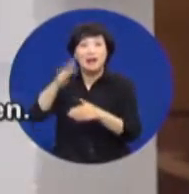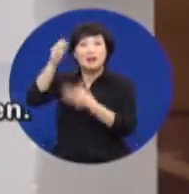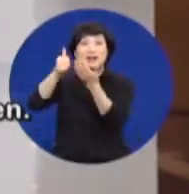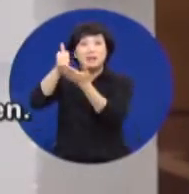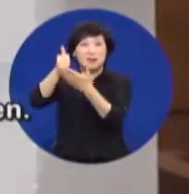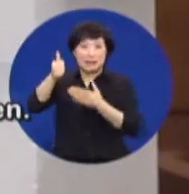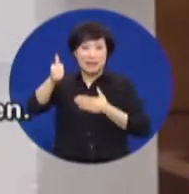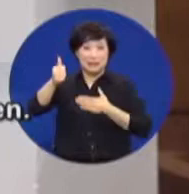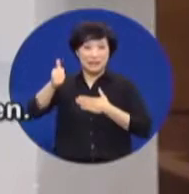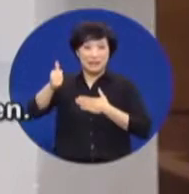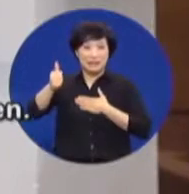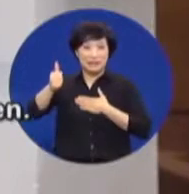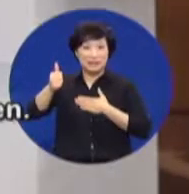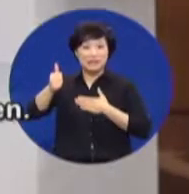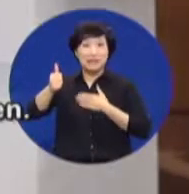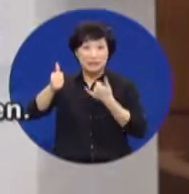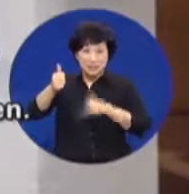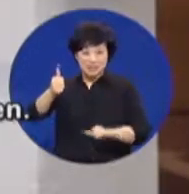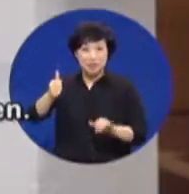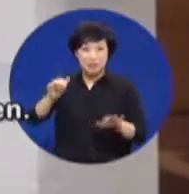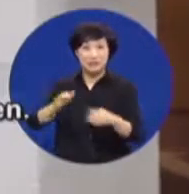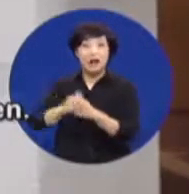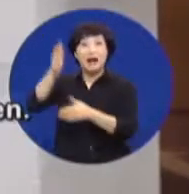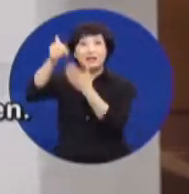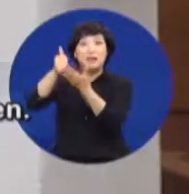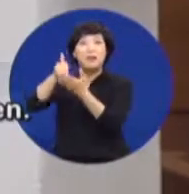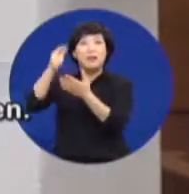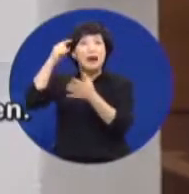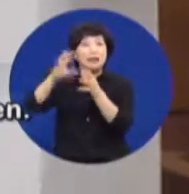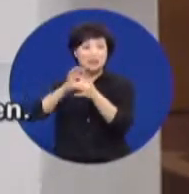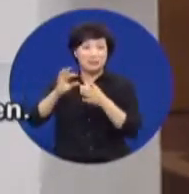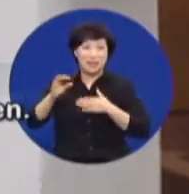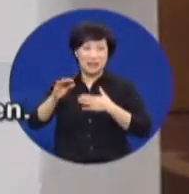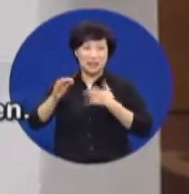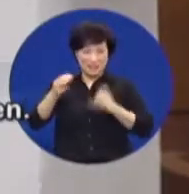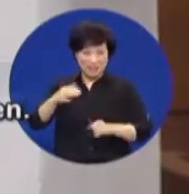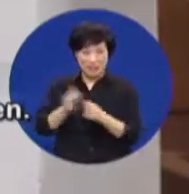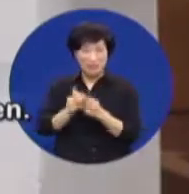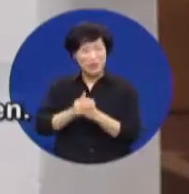자녀가 되었더니 자녀에 대한 관심사가 대단하다 이 말이오.